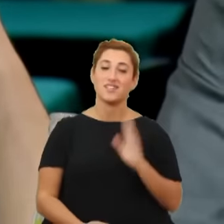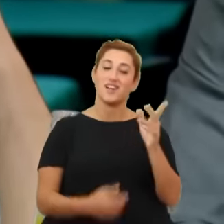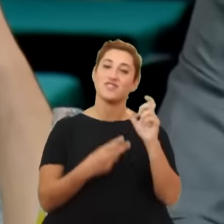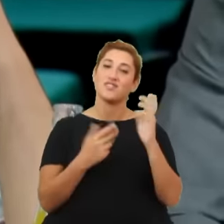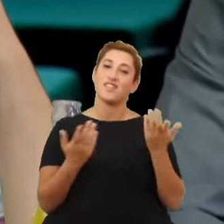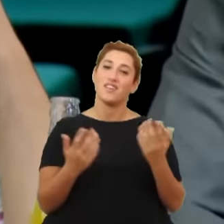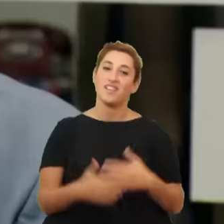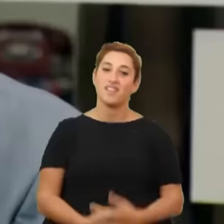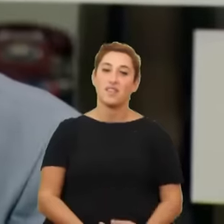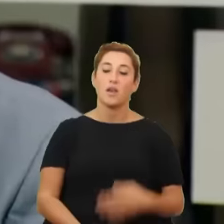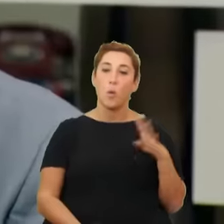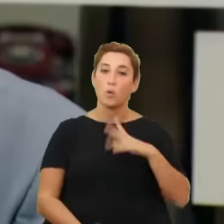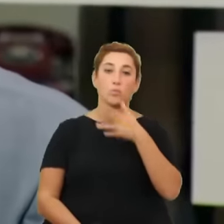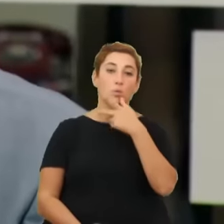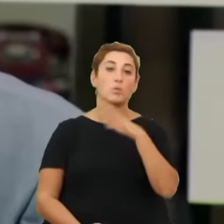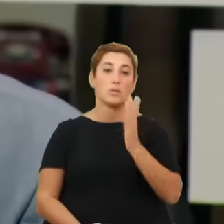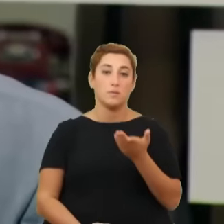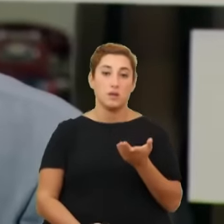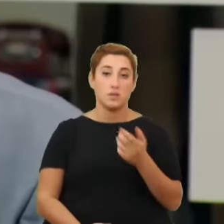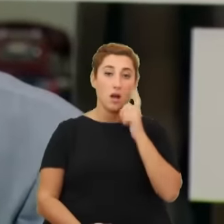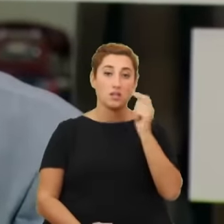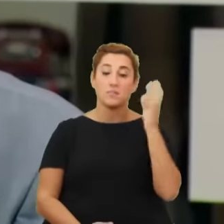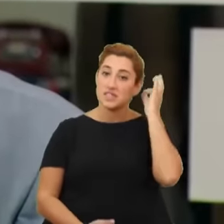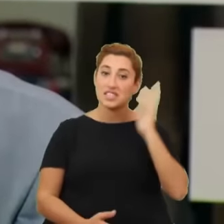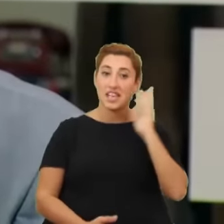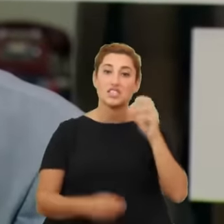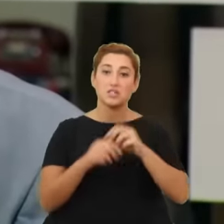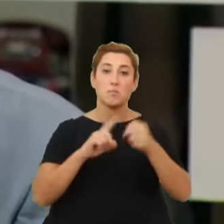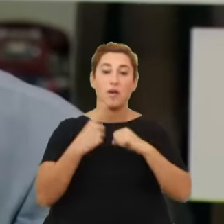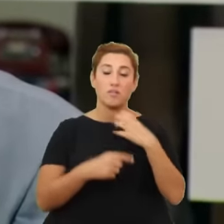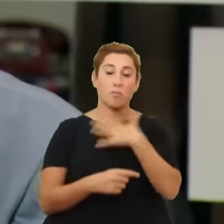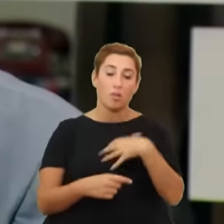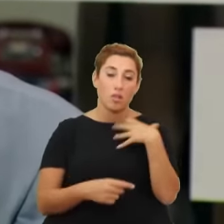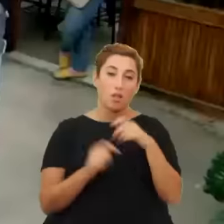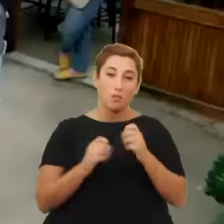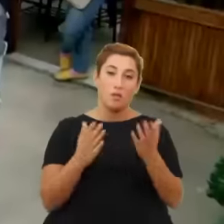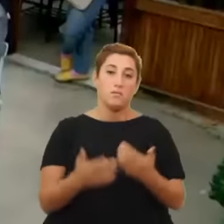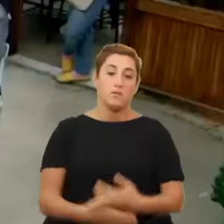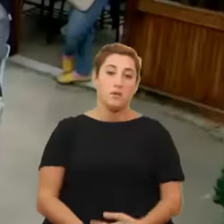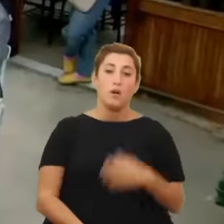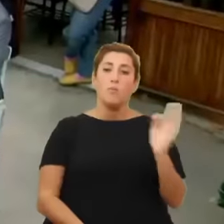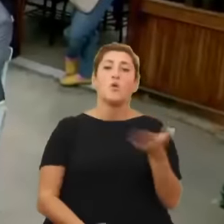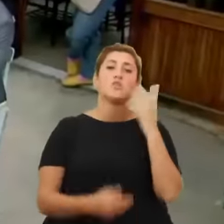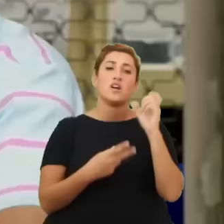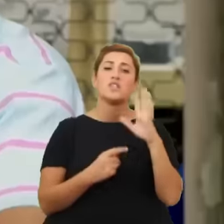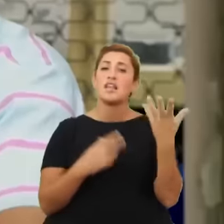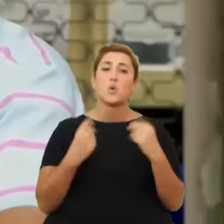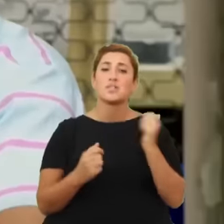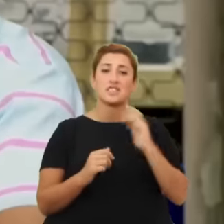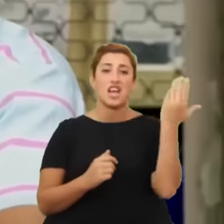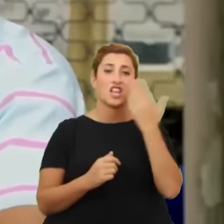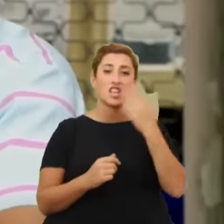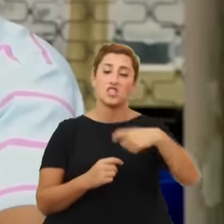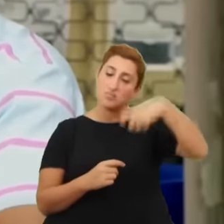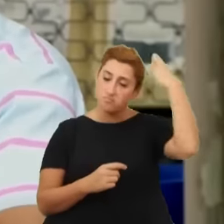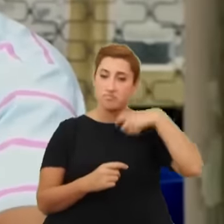Çata ya. Ya oğlum gülmesene ya. Adam saçları kesildi diye bir hafta depresyondan çıkamadı. Boş ver be Çato. Nasıl olsa askere